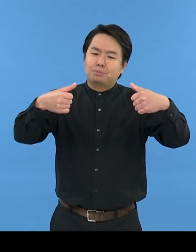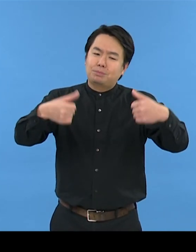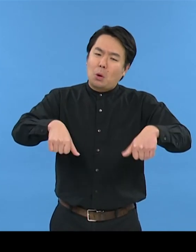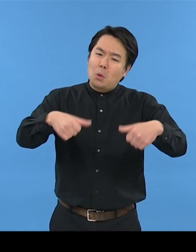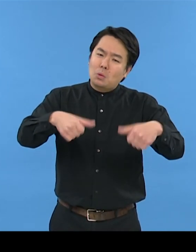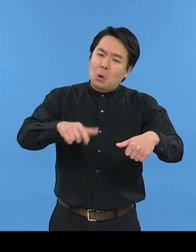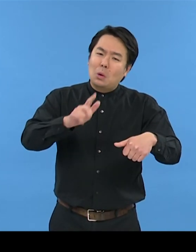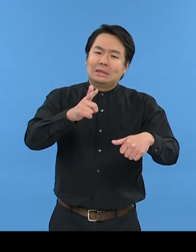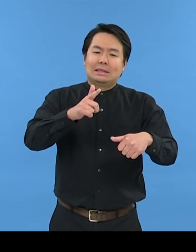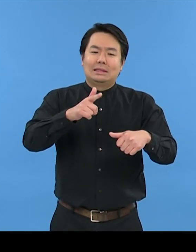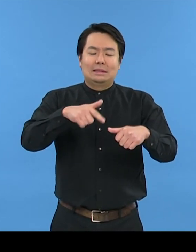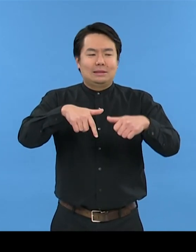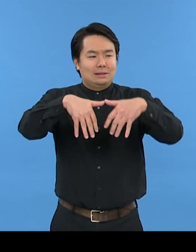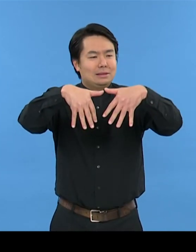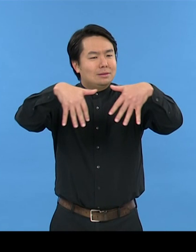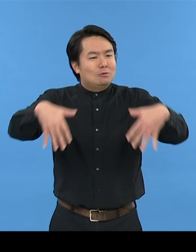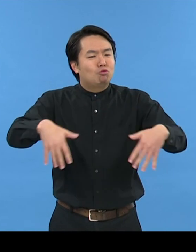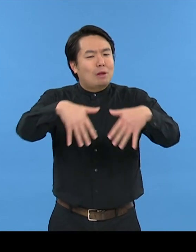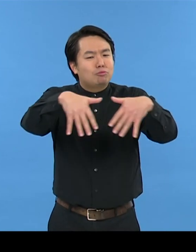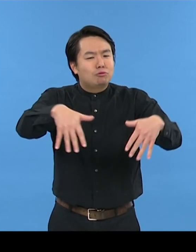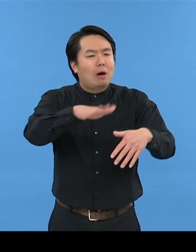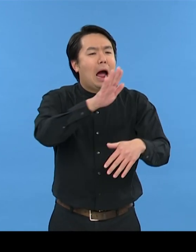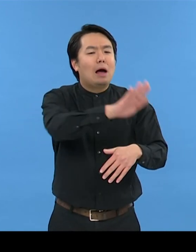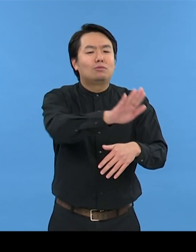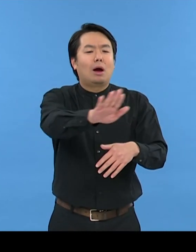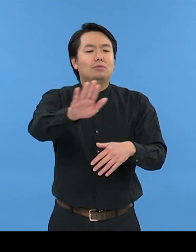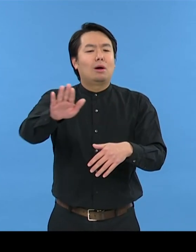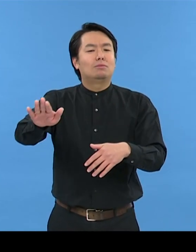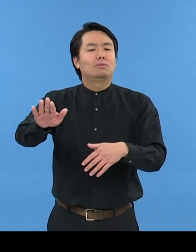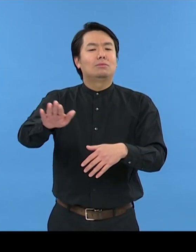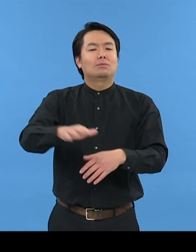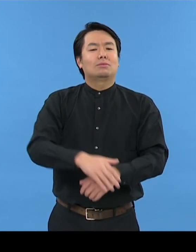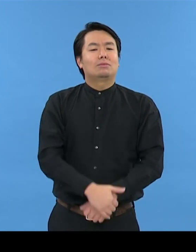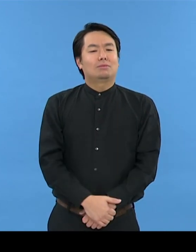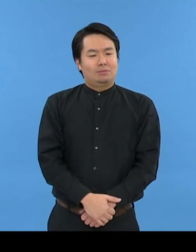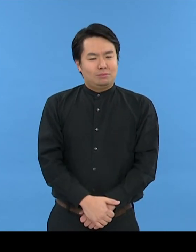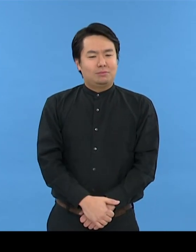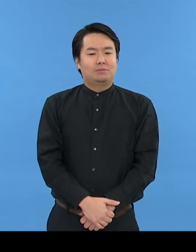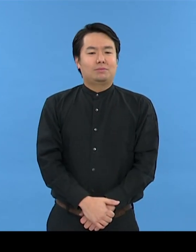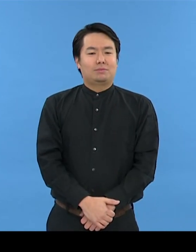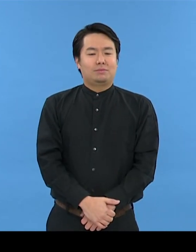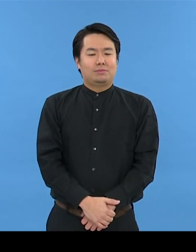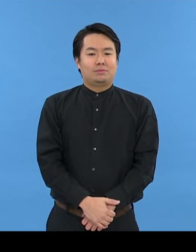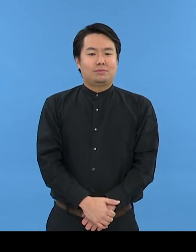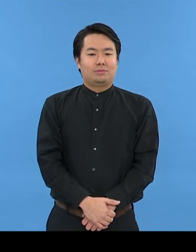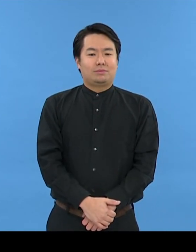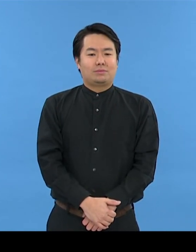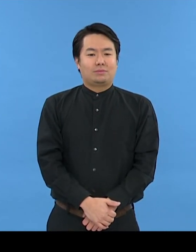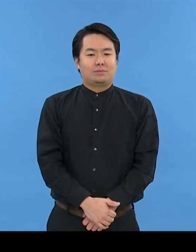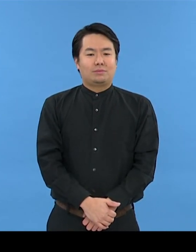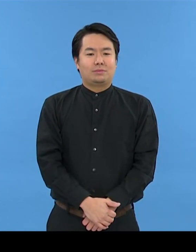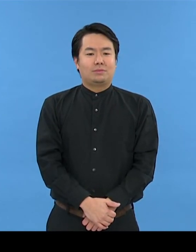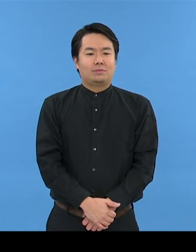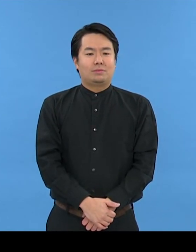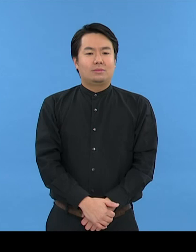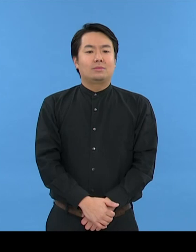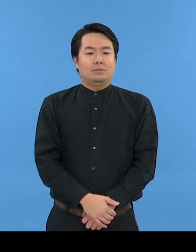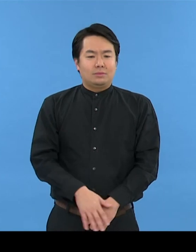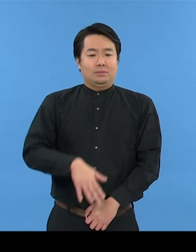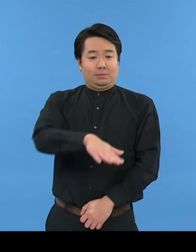平等とは言えないあるシステムの中で出来上がっちゃっているので